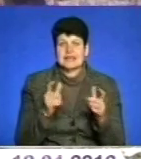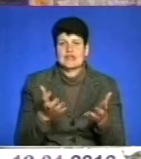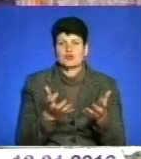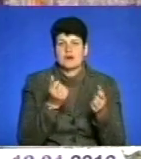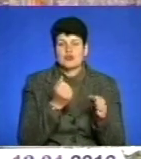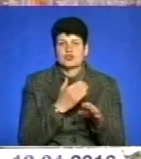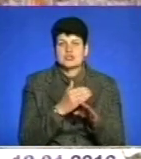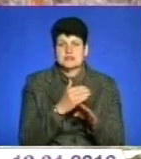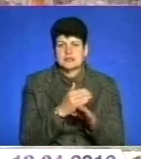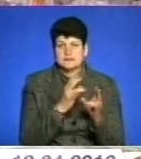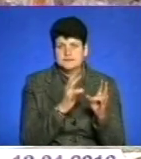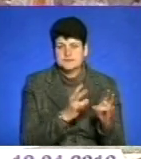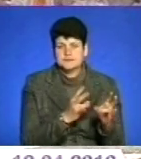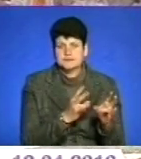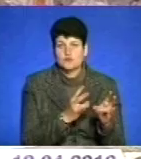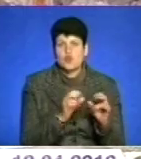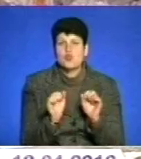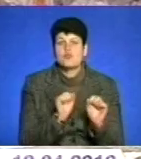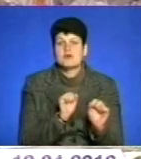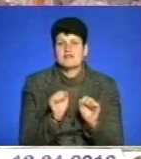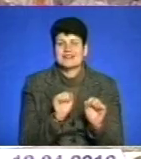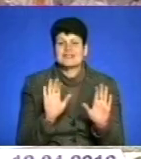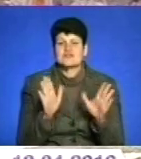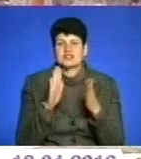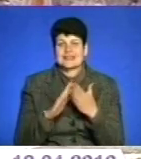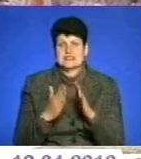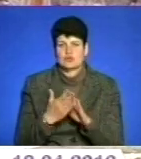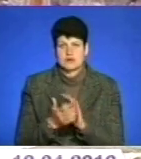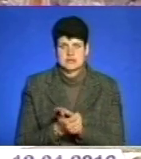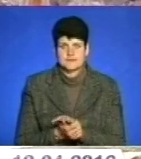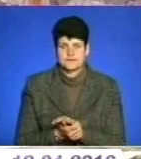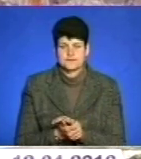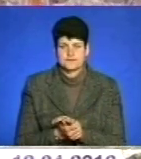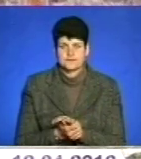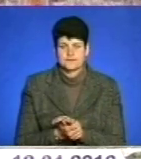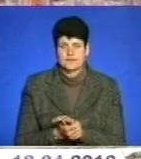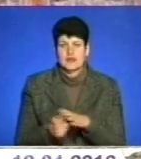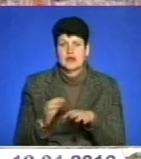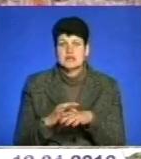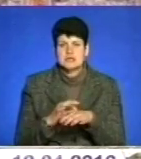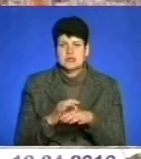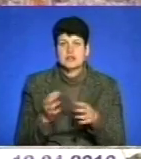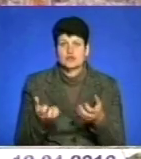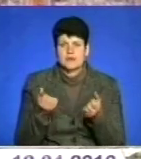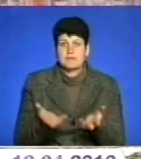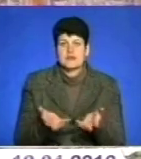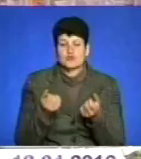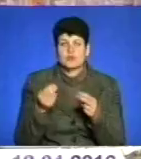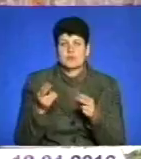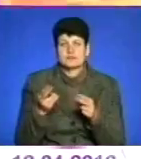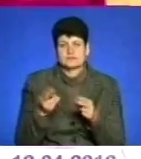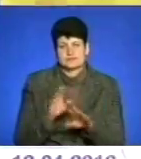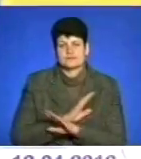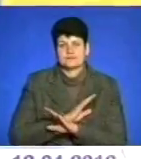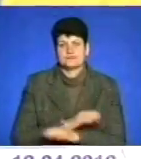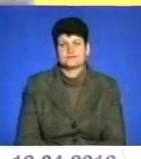частини управління з надзвичайних ситуацій. Тіло рятувальниками піднято без ознаків життя.